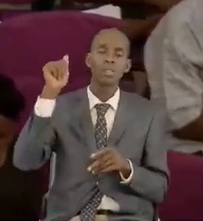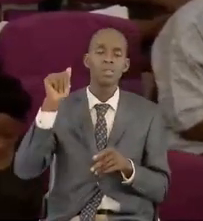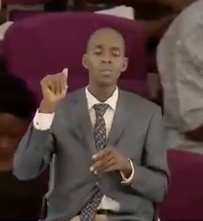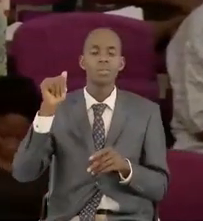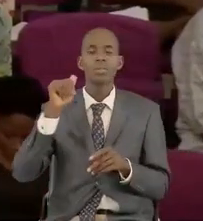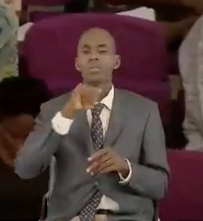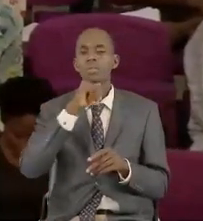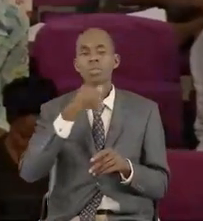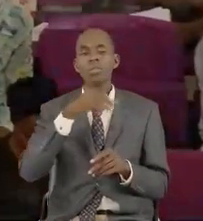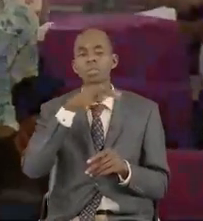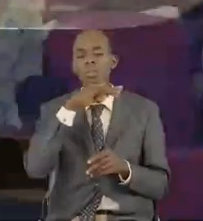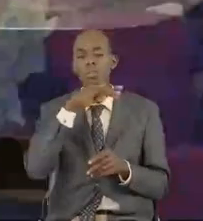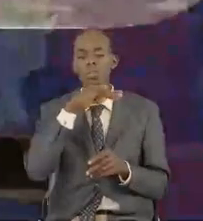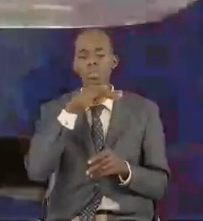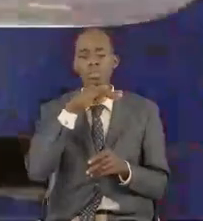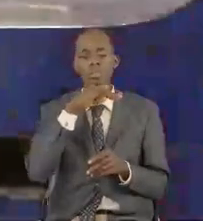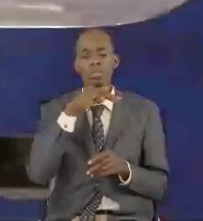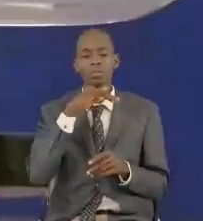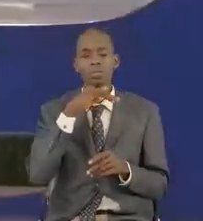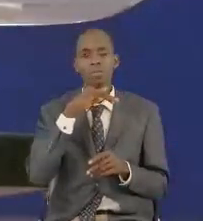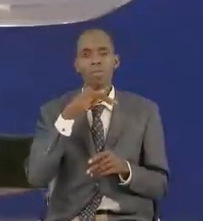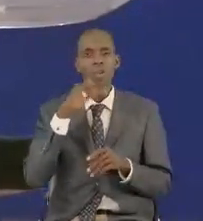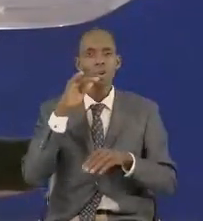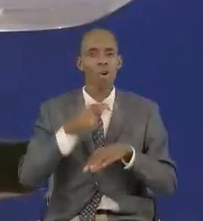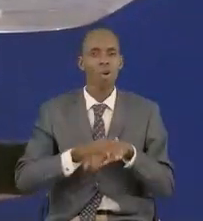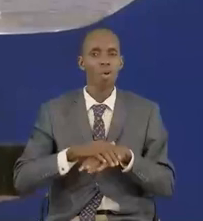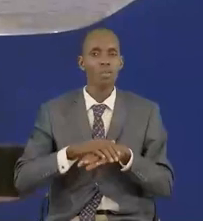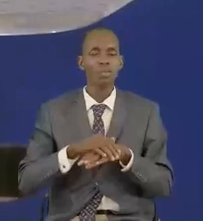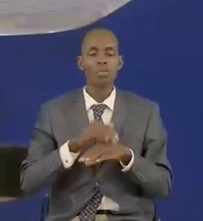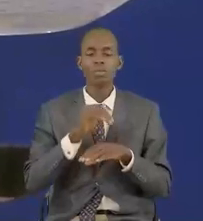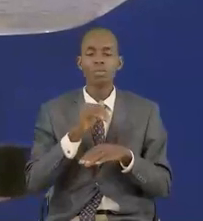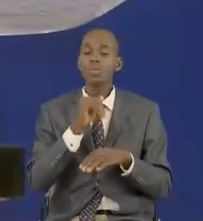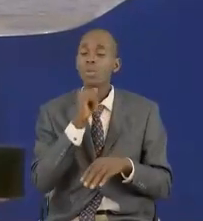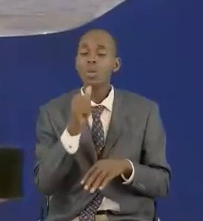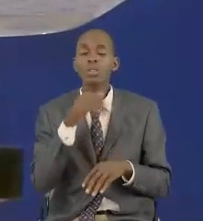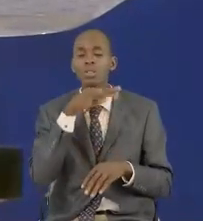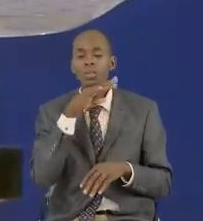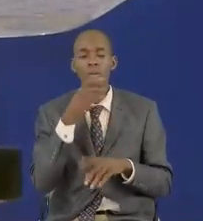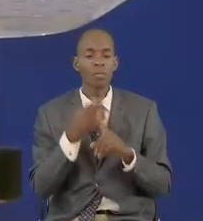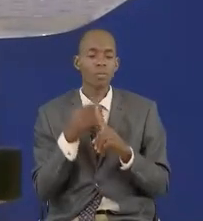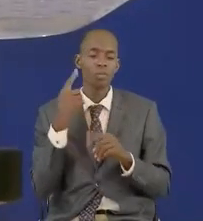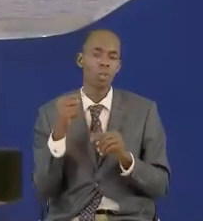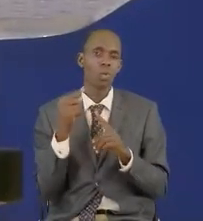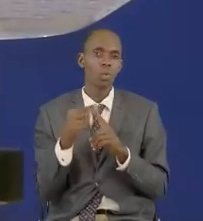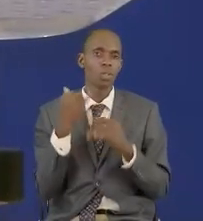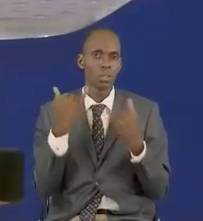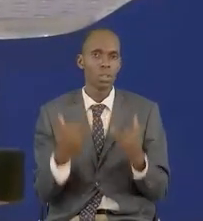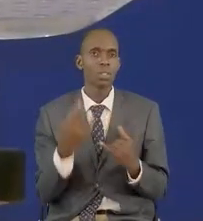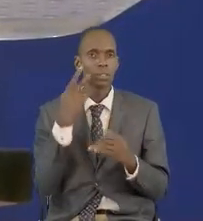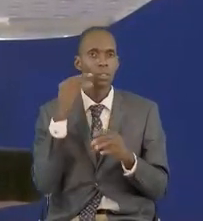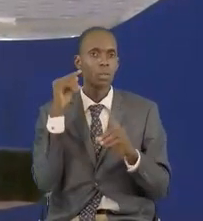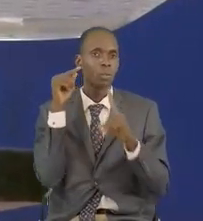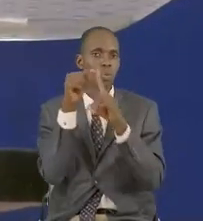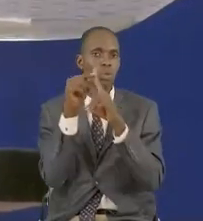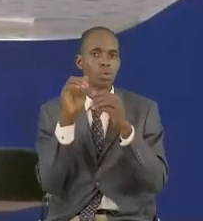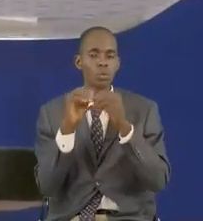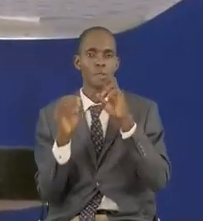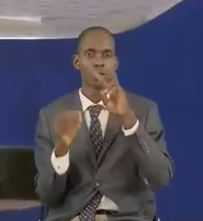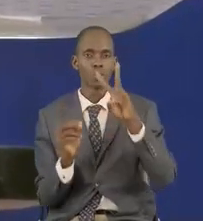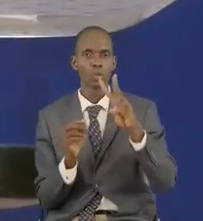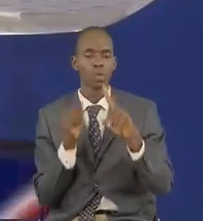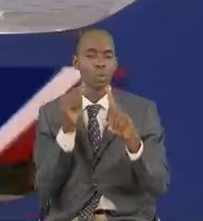et à se préserver des sous et ça et à se préserver des souillures du monde nous allons au